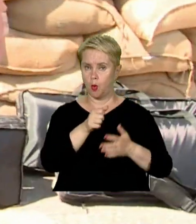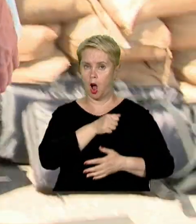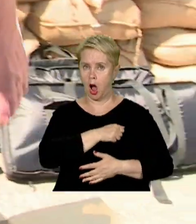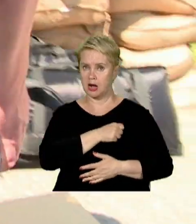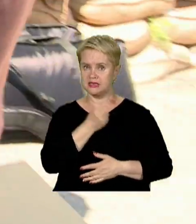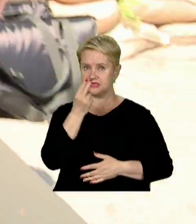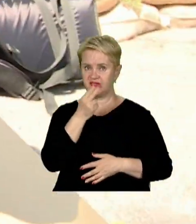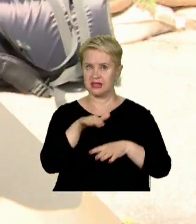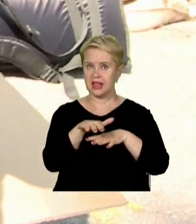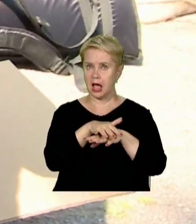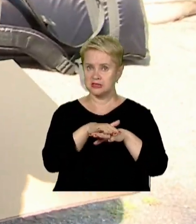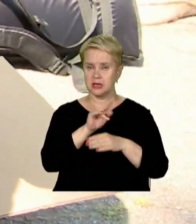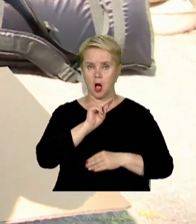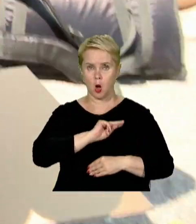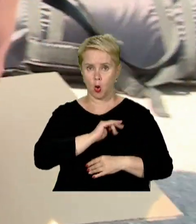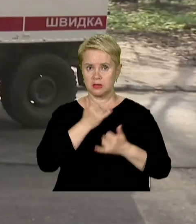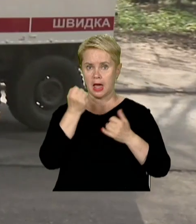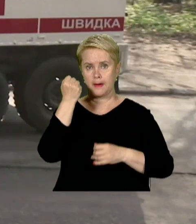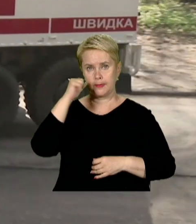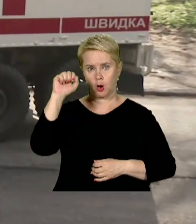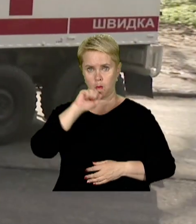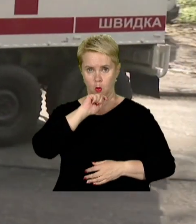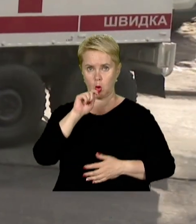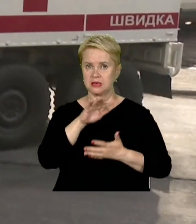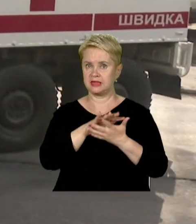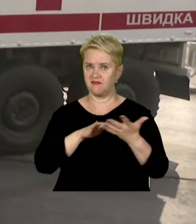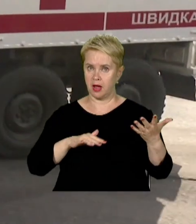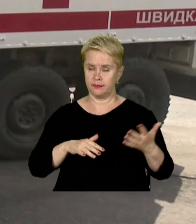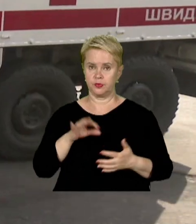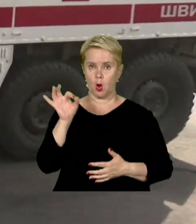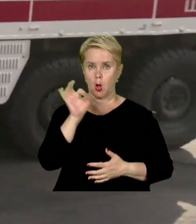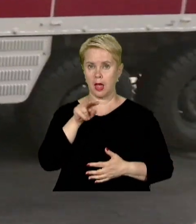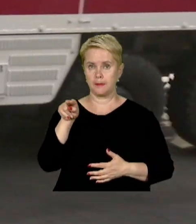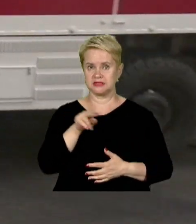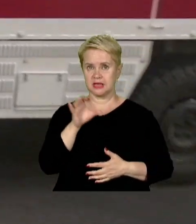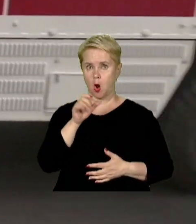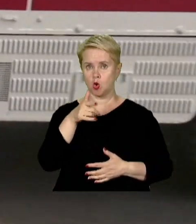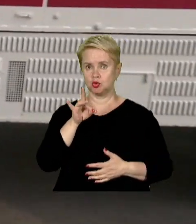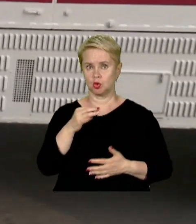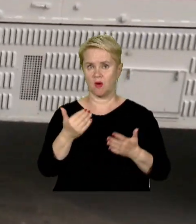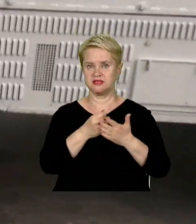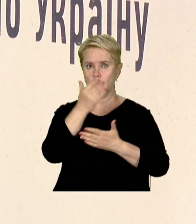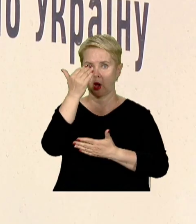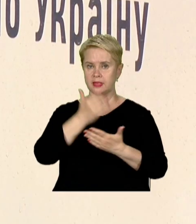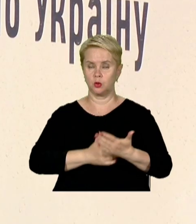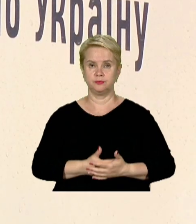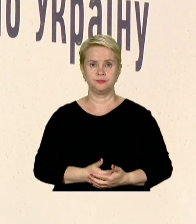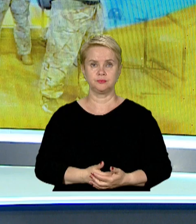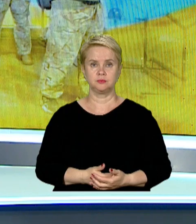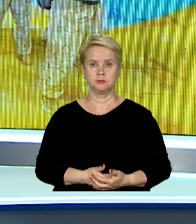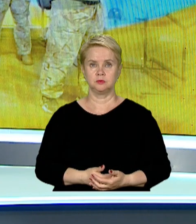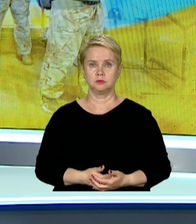армії та цивільному населенню. Робота задля перемоги України триває. Олена Петроченкова, Сергій Гончар, новини 11 каналу.